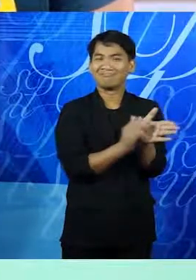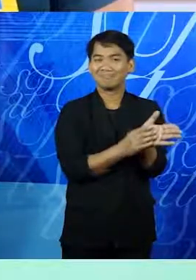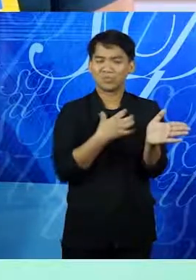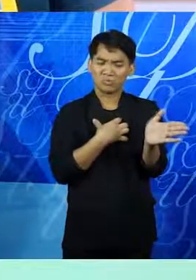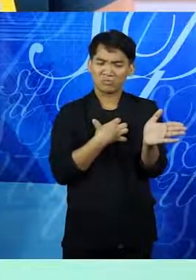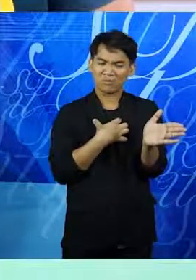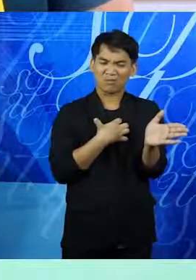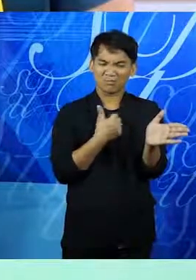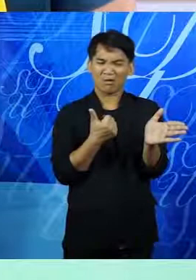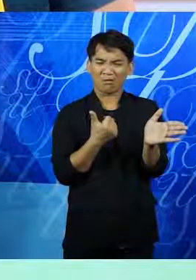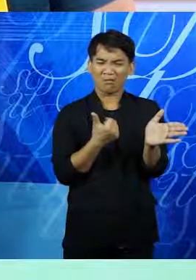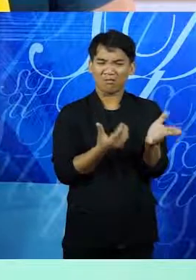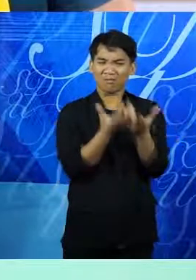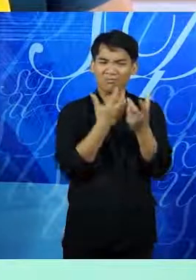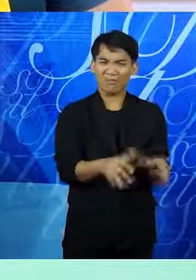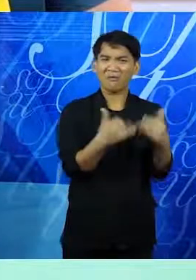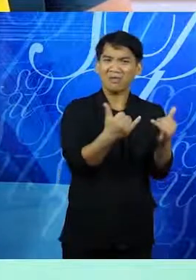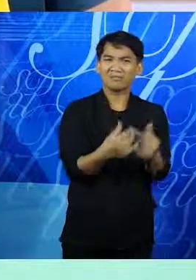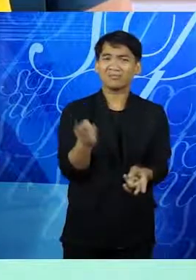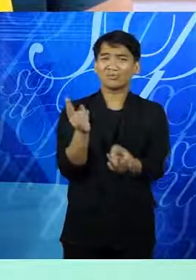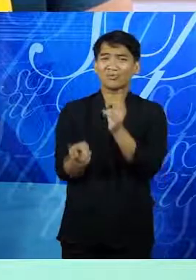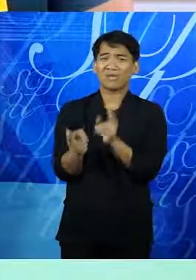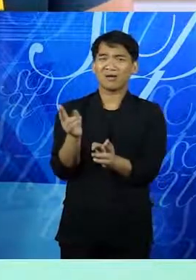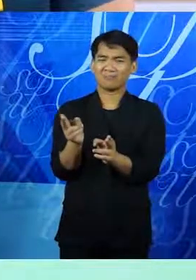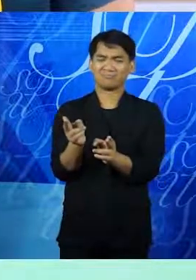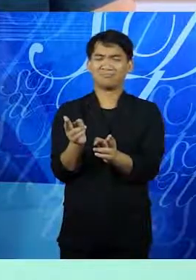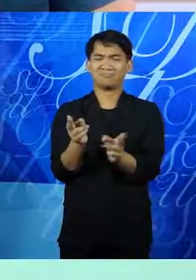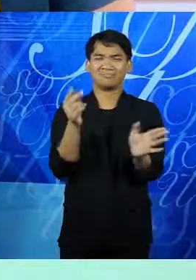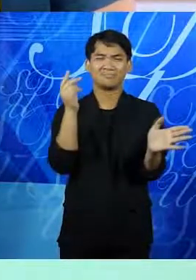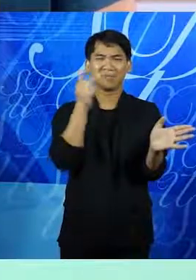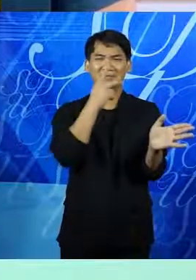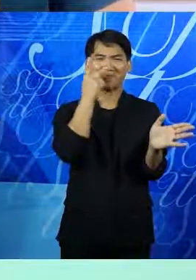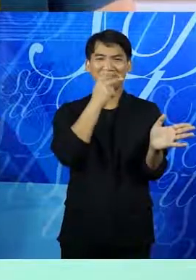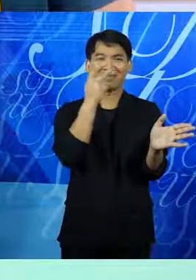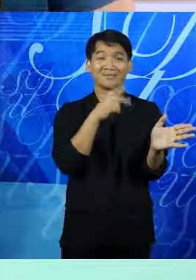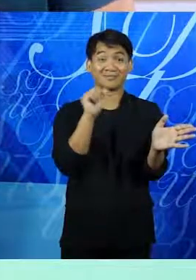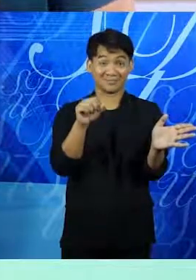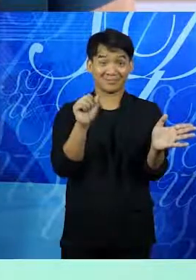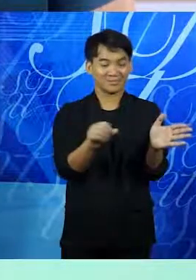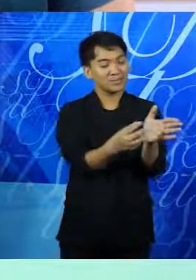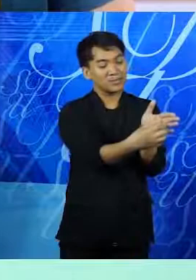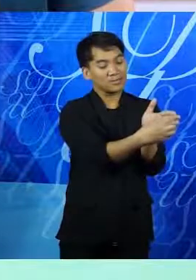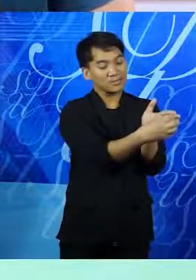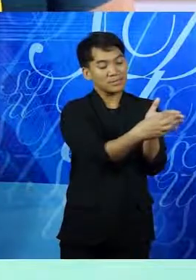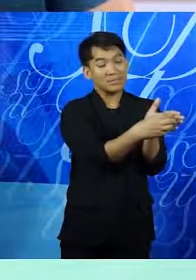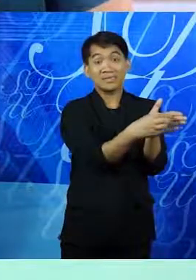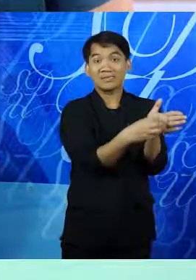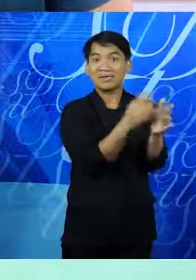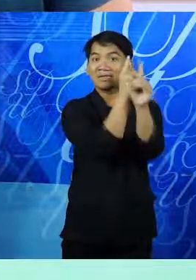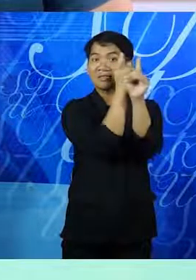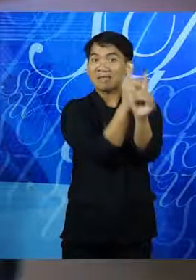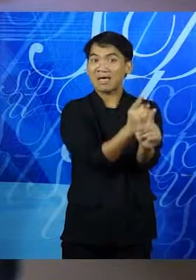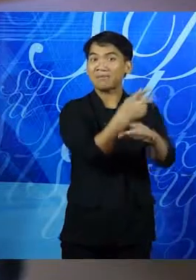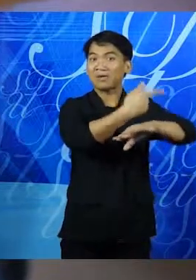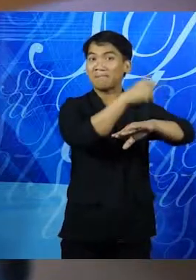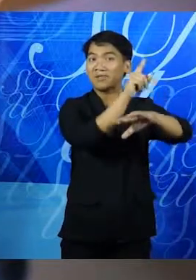เล่นตุ๊กตาและแล้วก็มาใส่และไว้ใช่ไหมคะเพราะฉะนั้นเนี่ยเวลาเราสอนนะคะในการเรียงประโยคเราก็ทำตามหลักภาษา